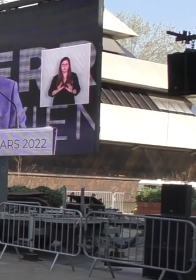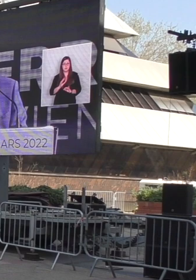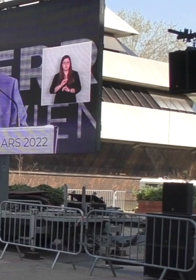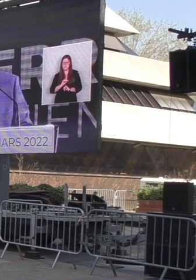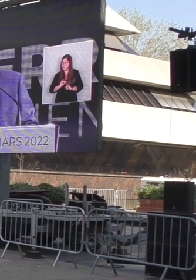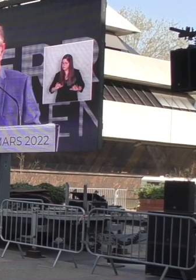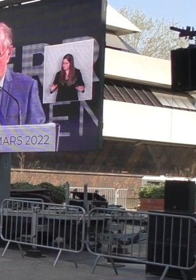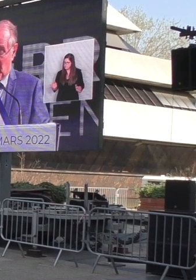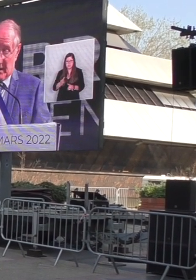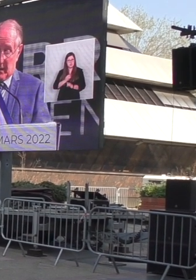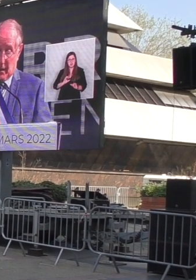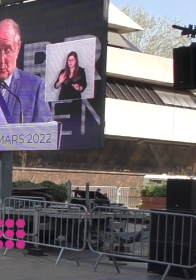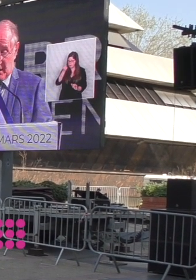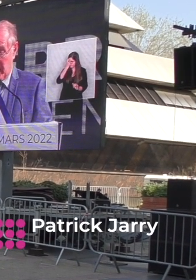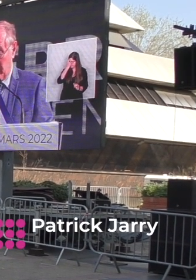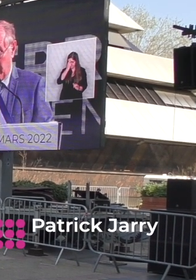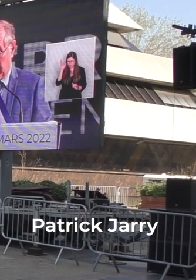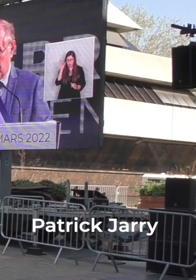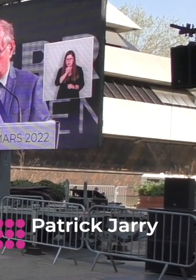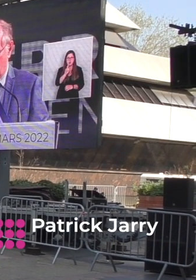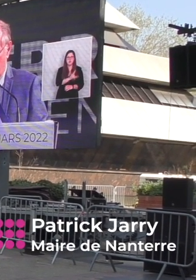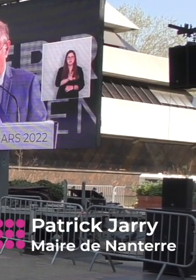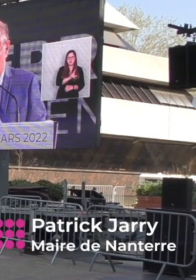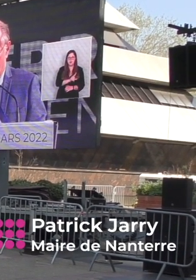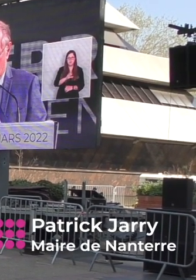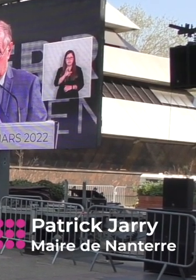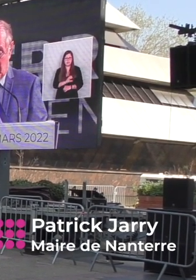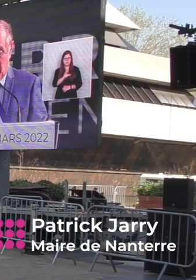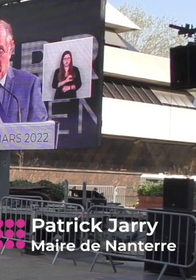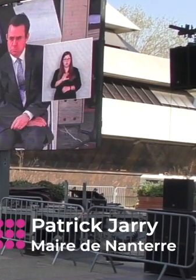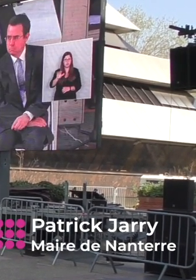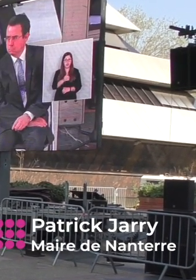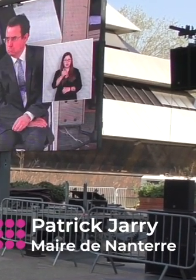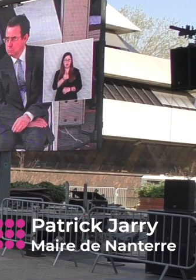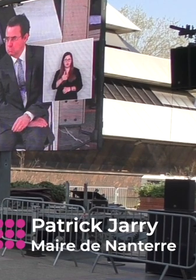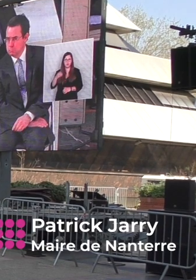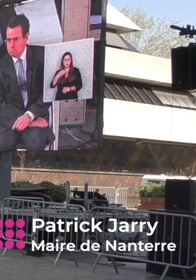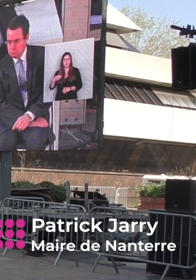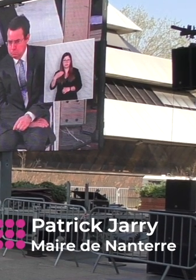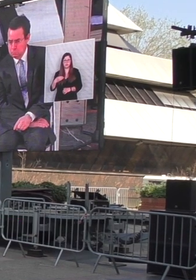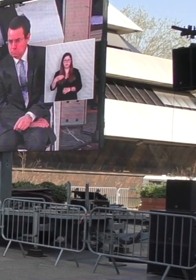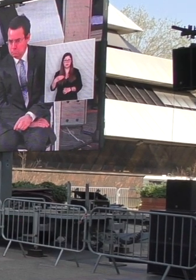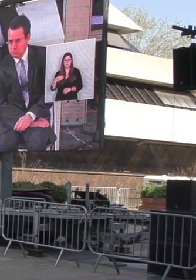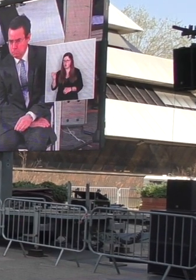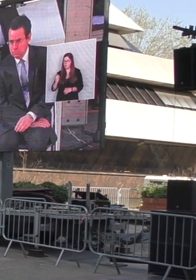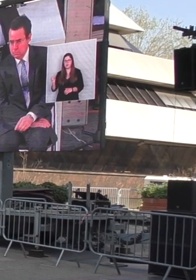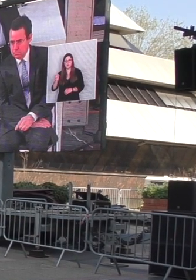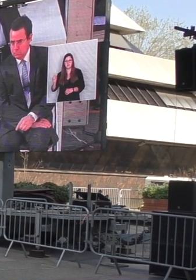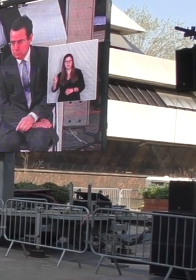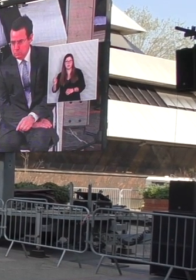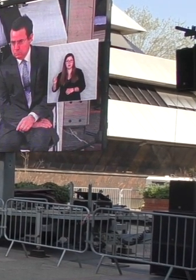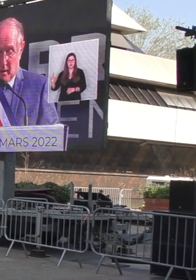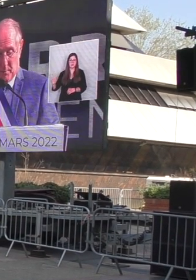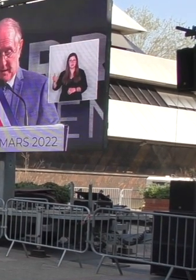Jamais nous n'avons cessé de penser à Louisa, à Christian, à Jacotte, à Monique, à Olivier, à Valérie,